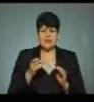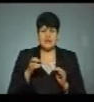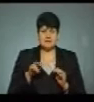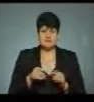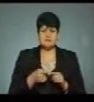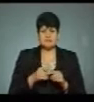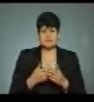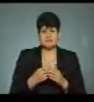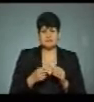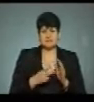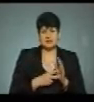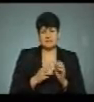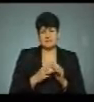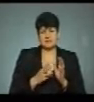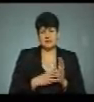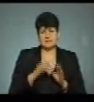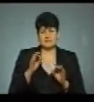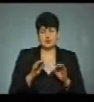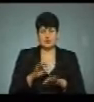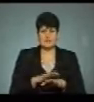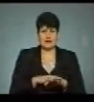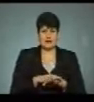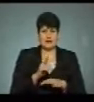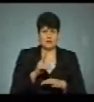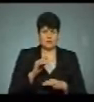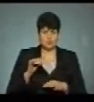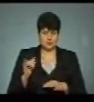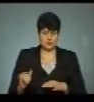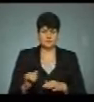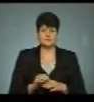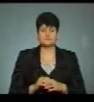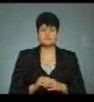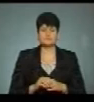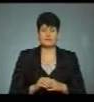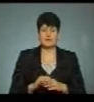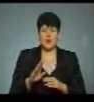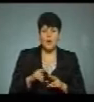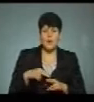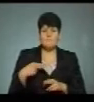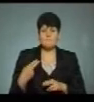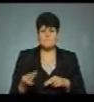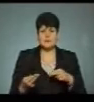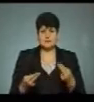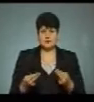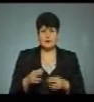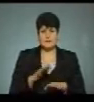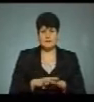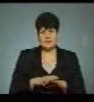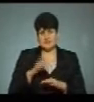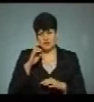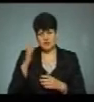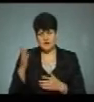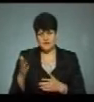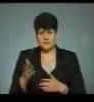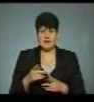кредитів – 17-18%, повідомив доктор економічних наук Михайло Лучко, компенсує різницю ставки банкам держава.